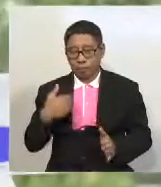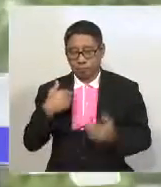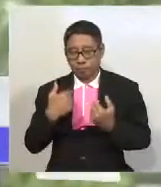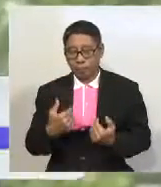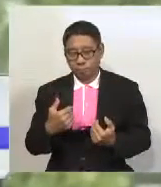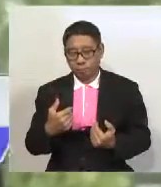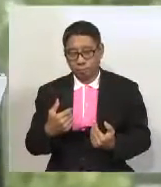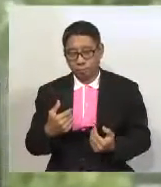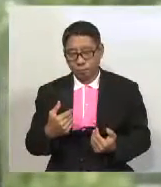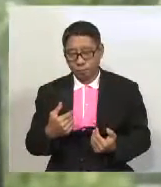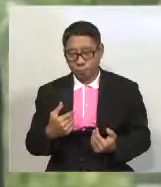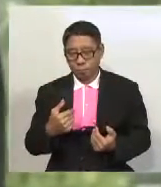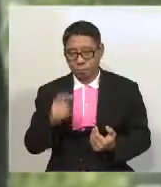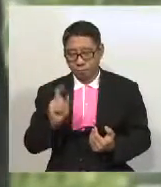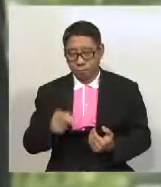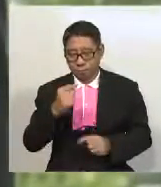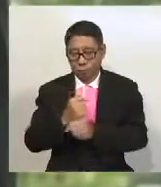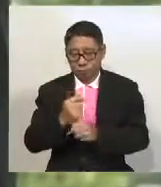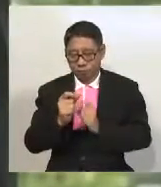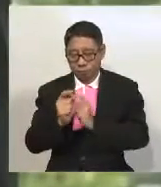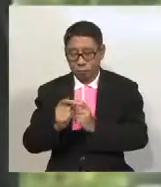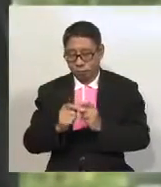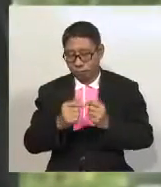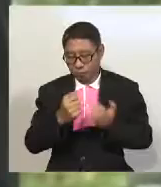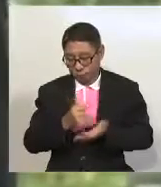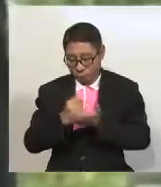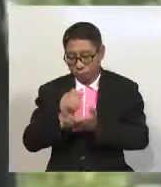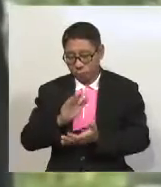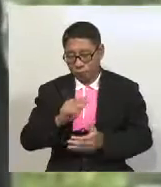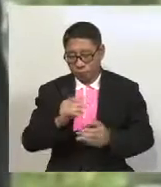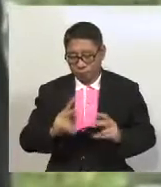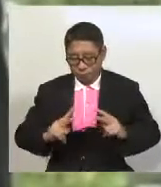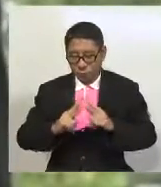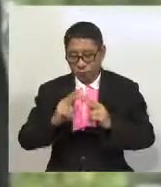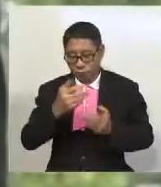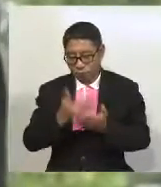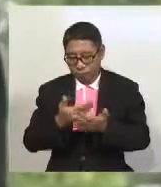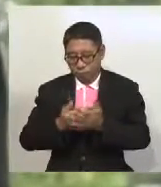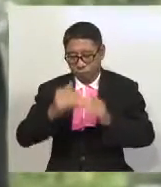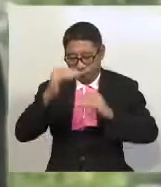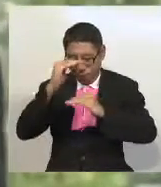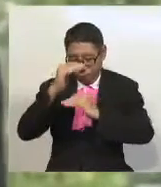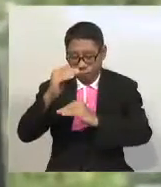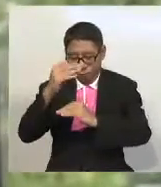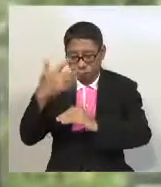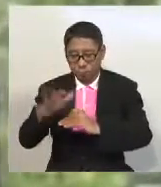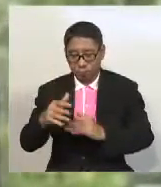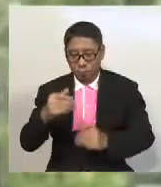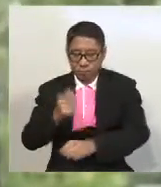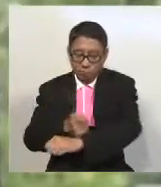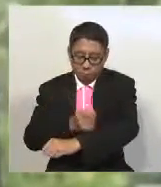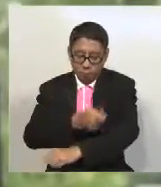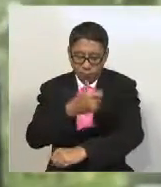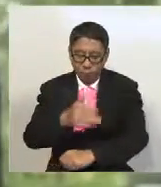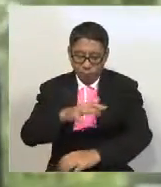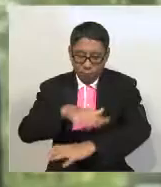รุปรัฐบาลทุกรัฐบาลก็ต้องทำตามมาตรการการช่วยเหลือที่กระทรวงการคลังได้กำหนดไว้แล้วใช่ไหมการเยียวยาพื้นที่การเกษตรน